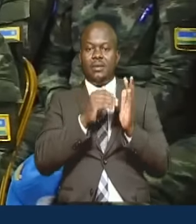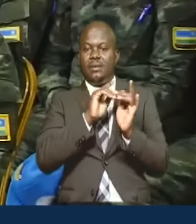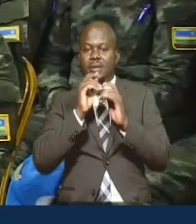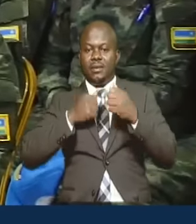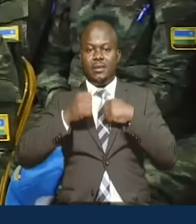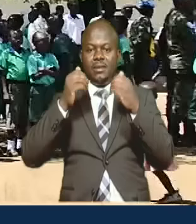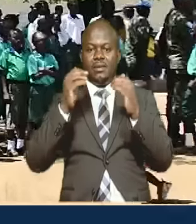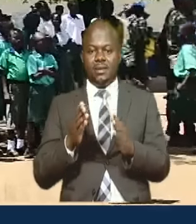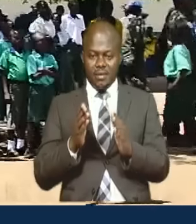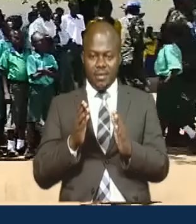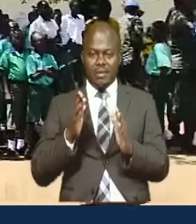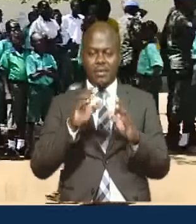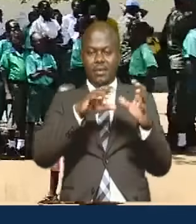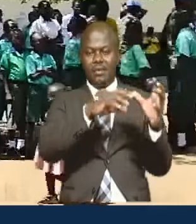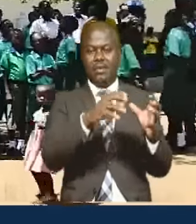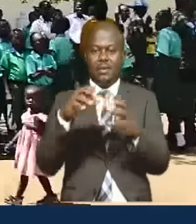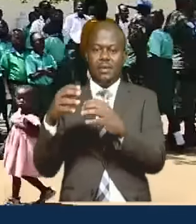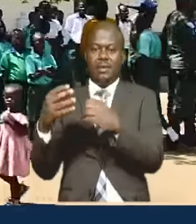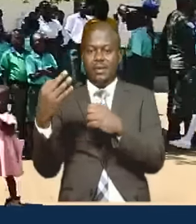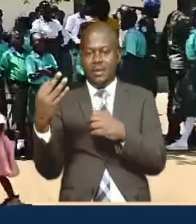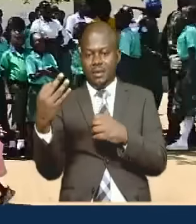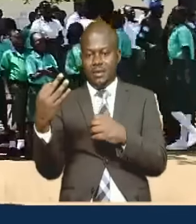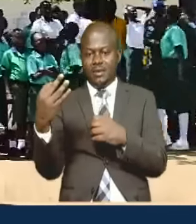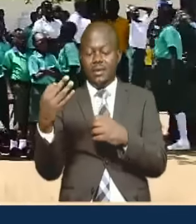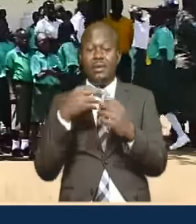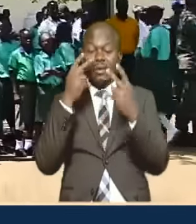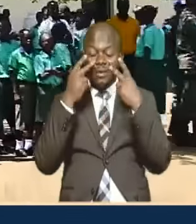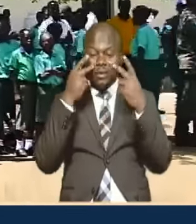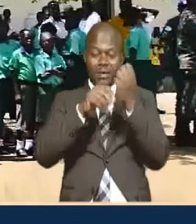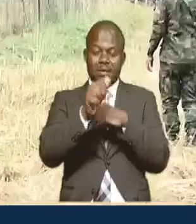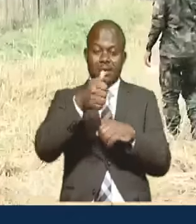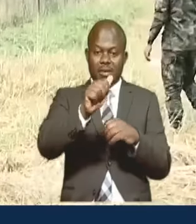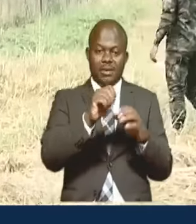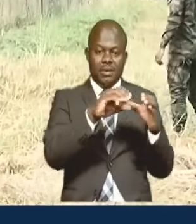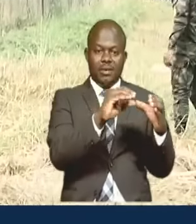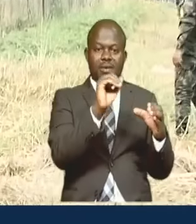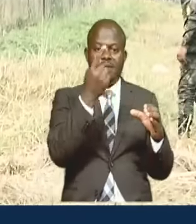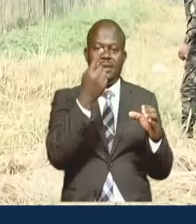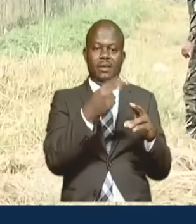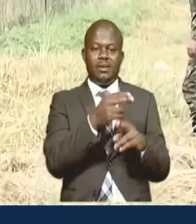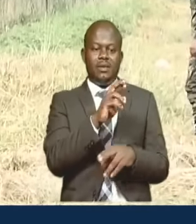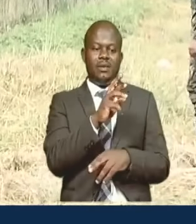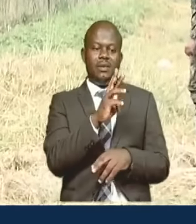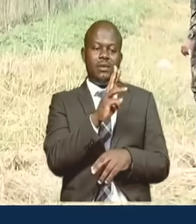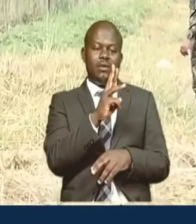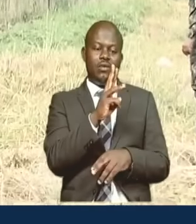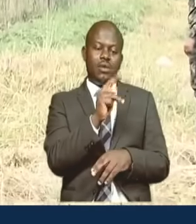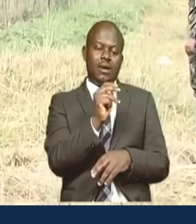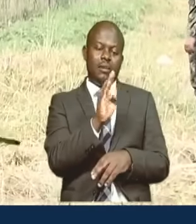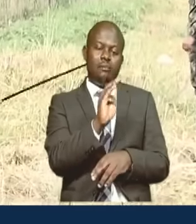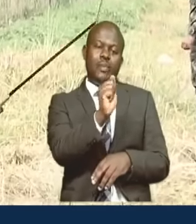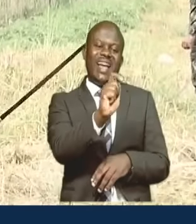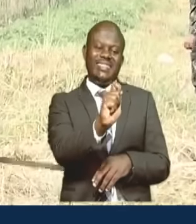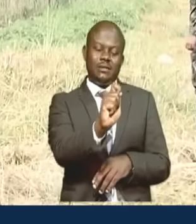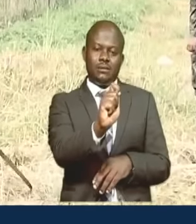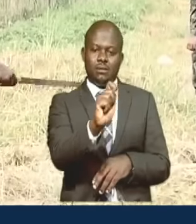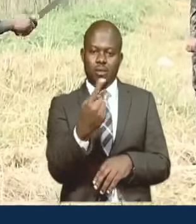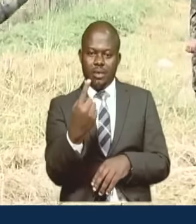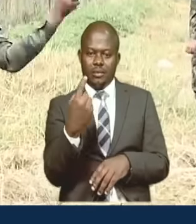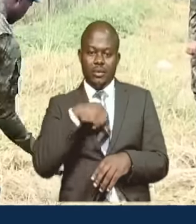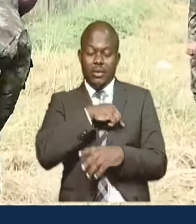Rwanda zigizwe na batayo eshatu. Twarebye rero ibikorwa bya batayo ya mbere izwi nka Rwambati One. Twagiye kureba aho